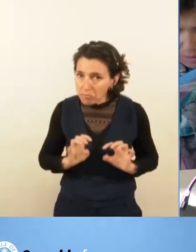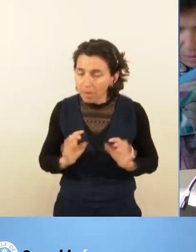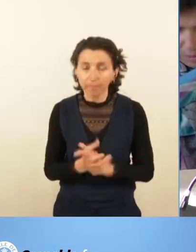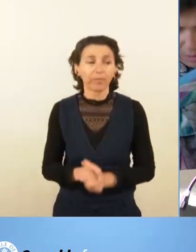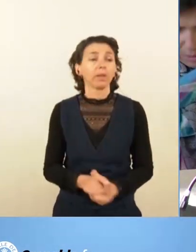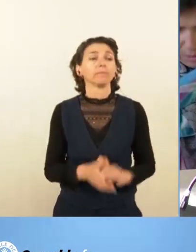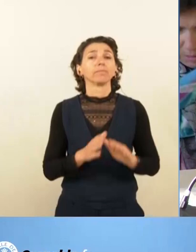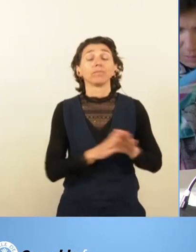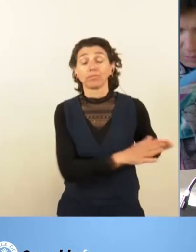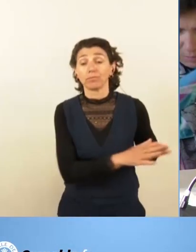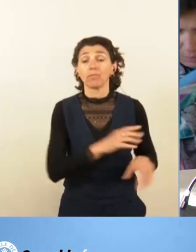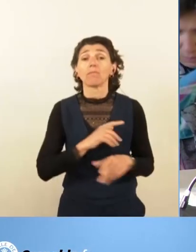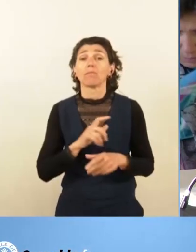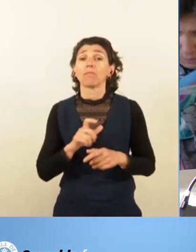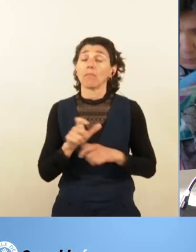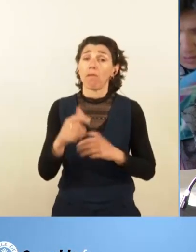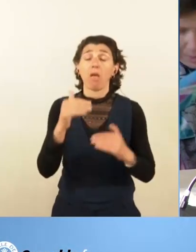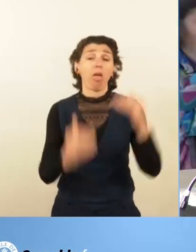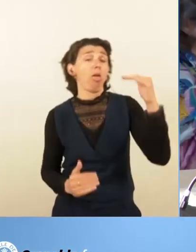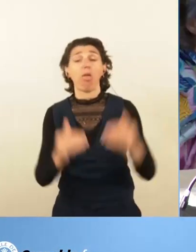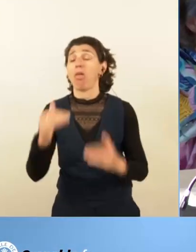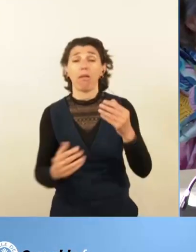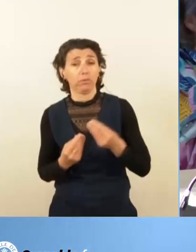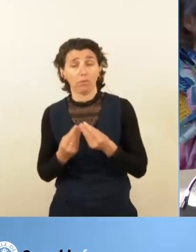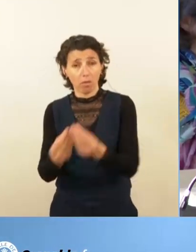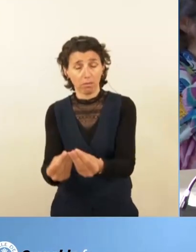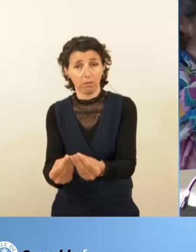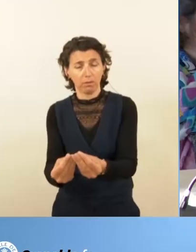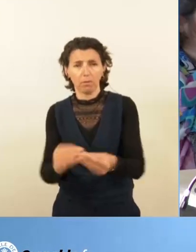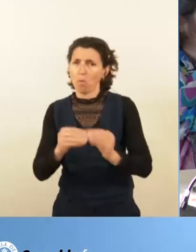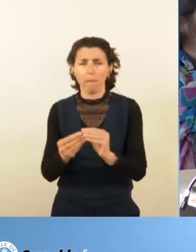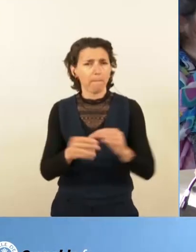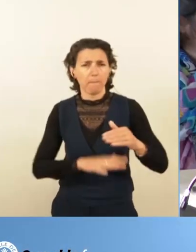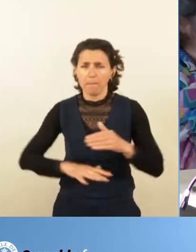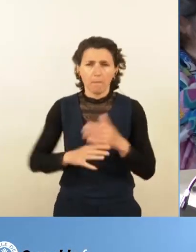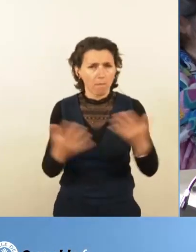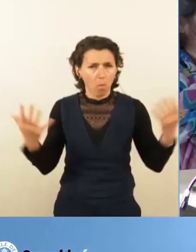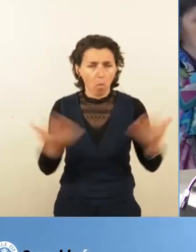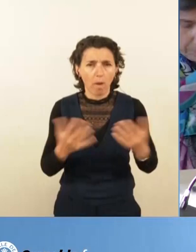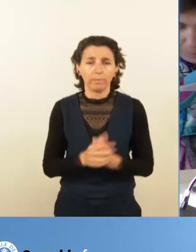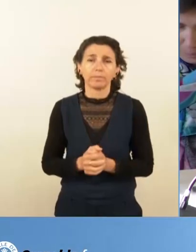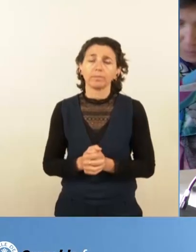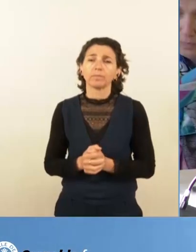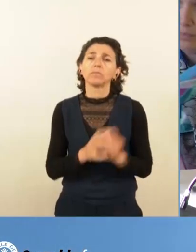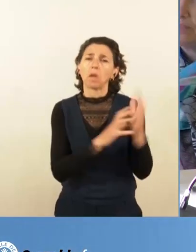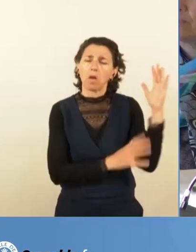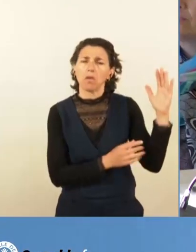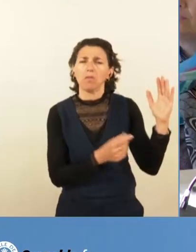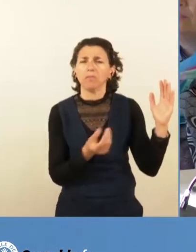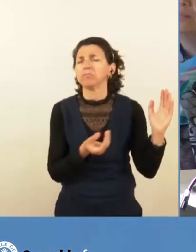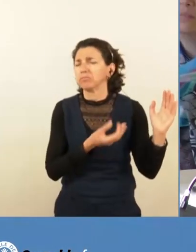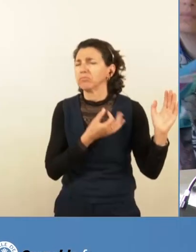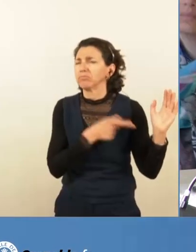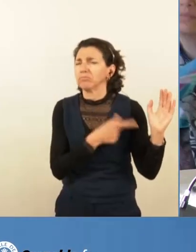par ailleurs au-delà des inégalités que cela induit il y a un vrai problème de fond dans cette délibération vous lui dites que la tarification serait mise en place